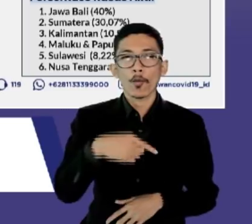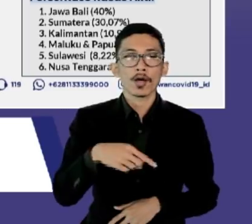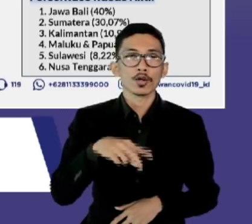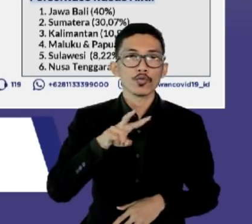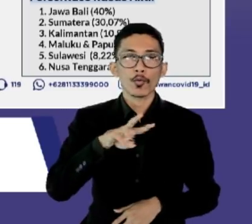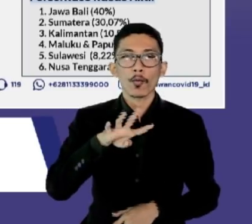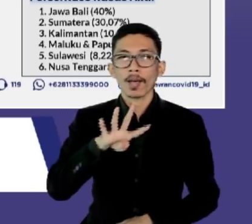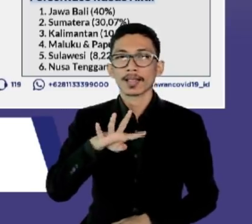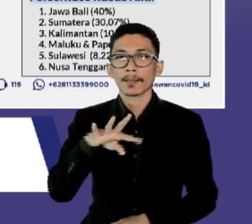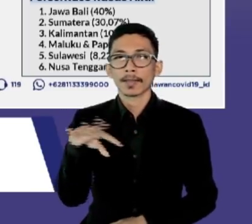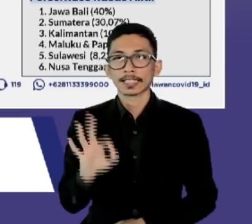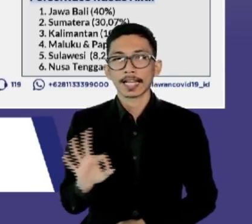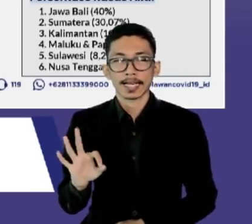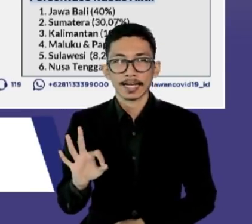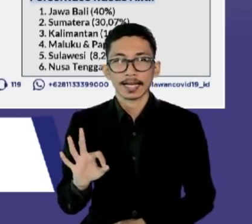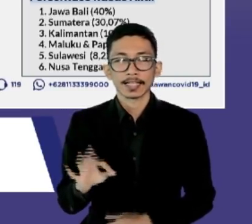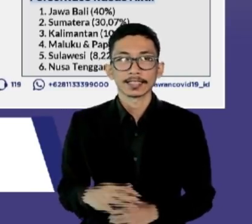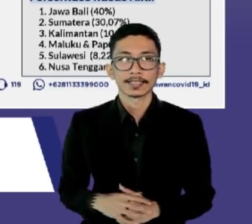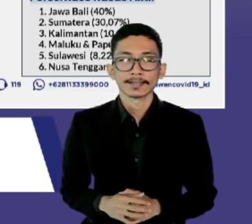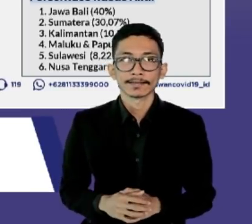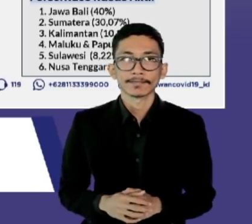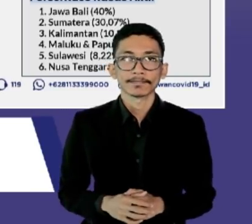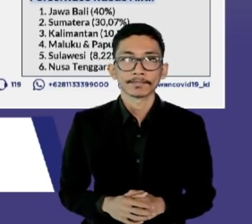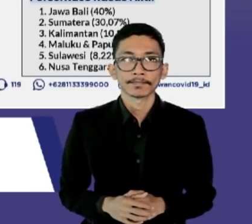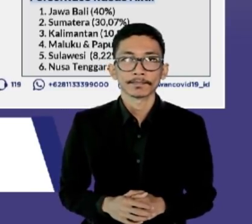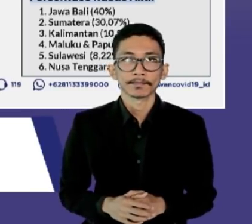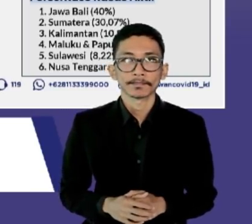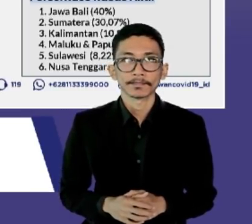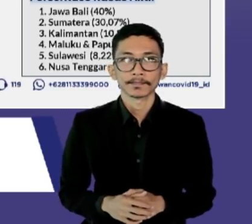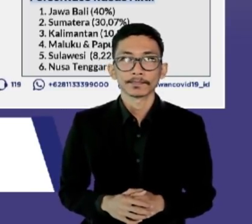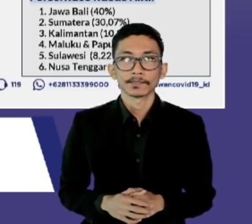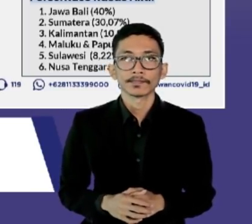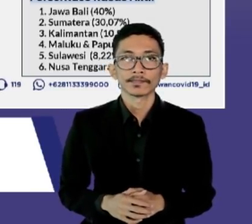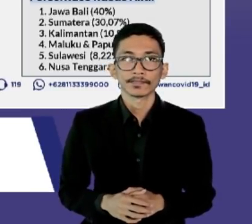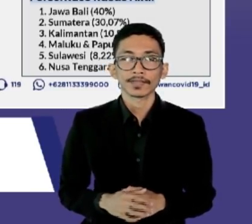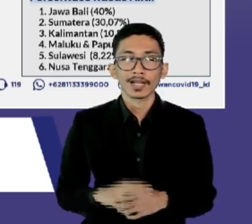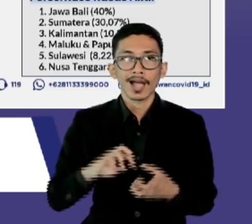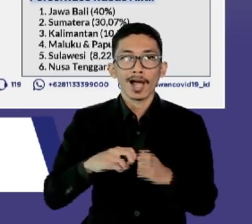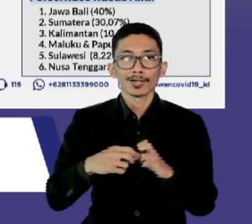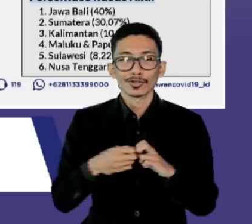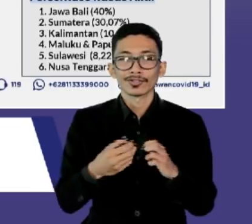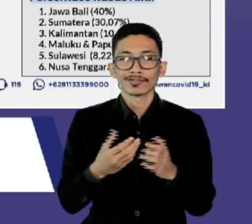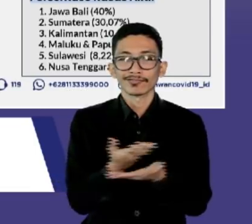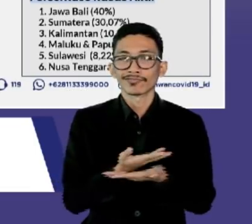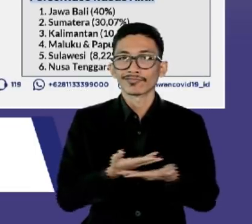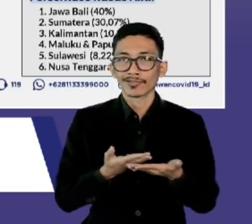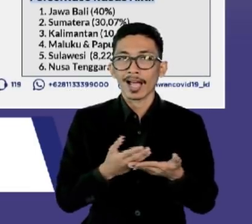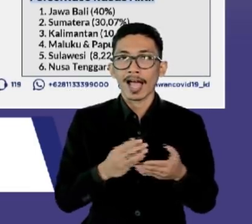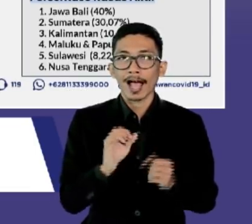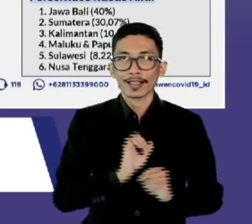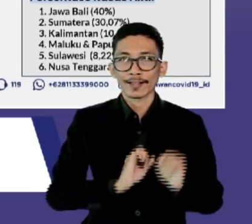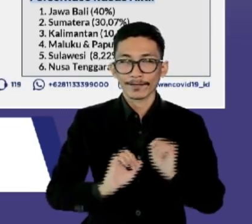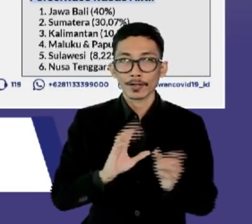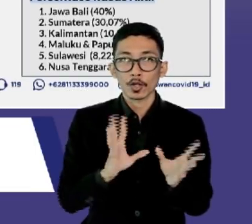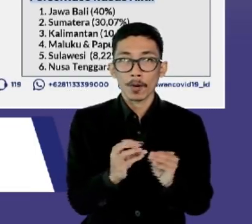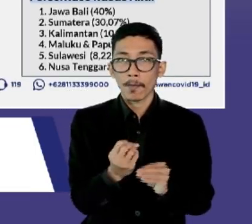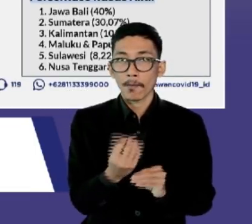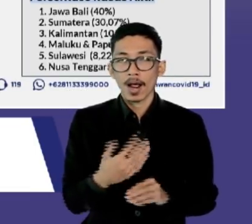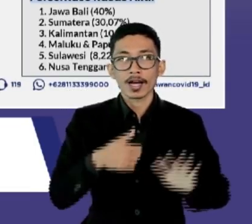3,43% dari total kasus. Saat ini, kasus aktif di Pulau Jawa dan Bali sebesar